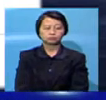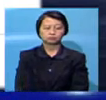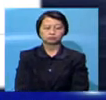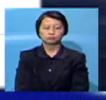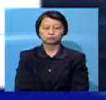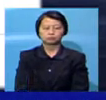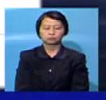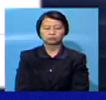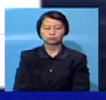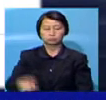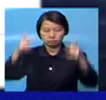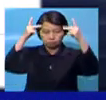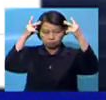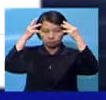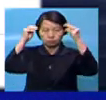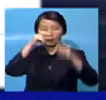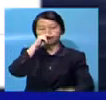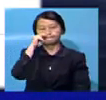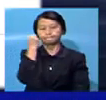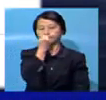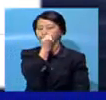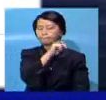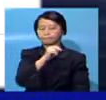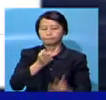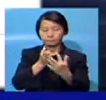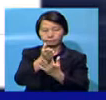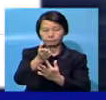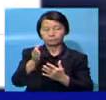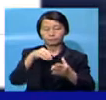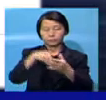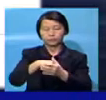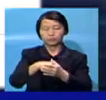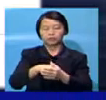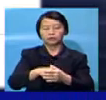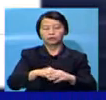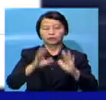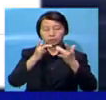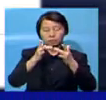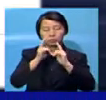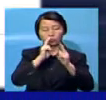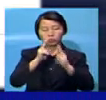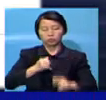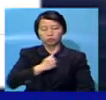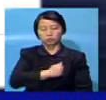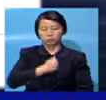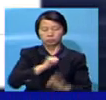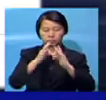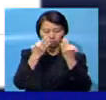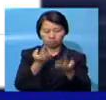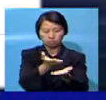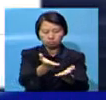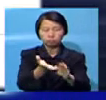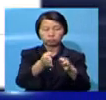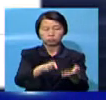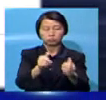dalam perkembangan berkaitan Perdana Menteri Datuk Seri Najib Tun Razak melalui catatan di laman Twitternya menghulurkan ucapan taksiah kepada keluarga bangsa yang